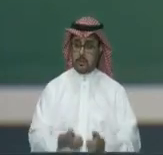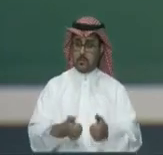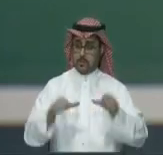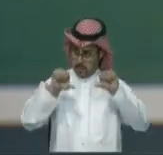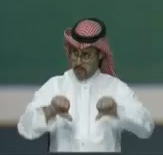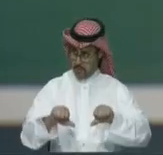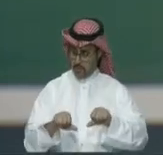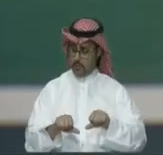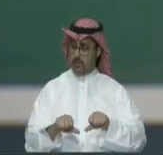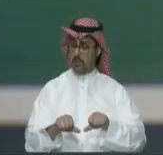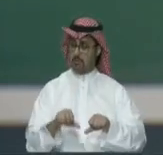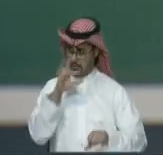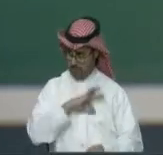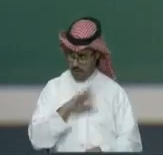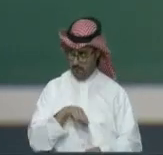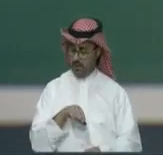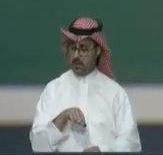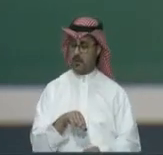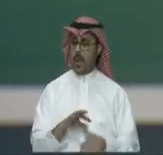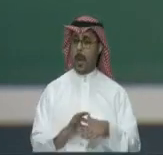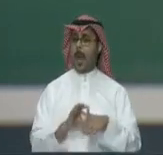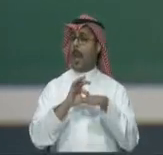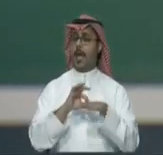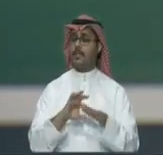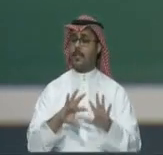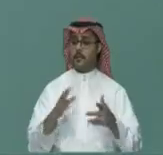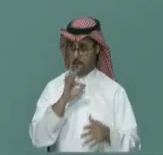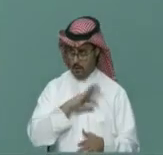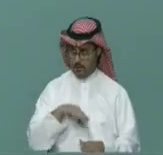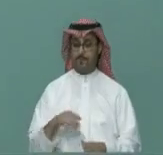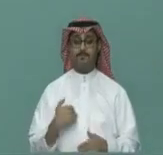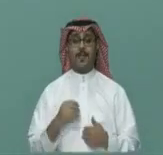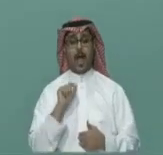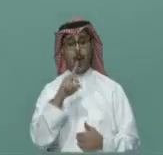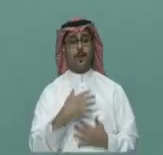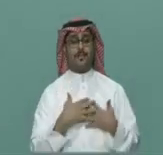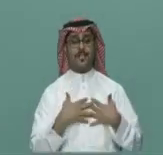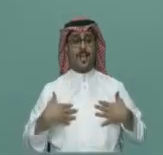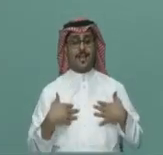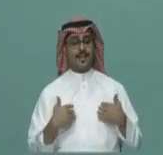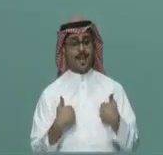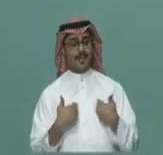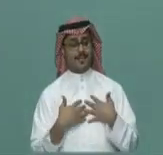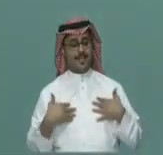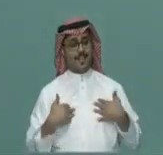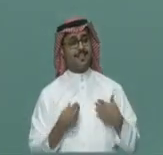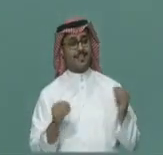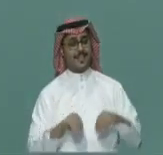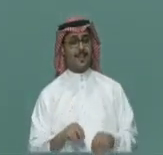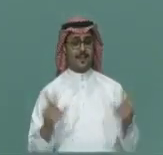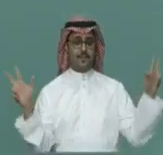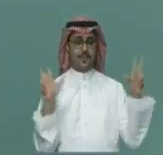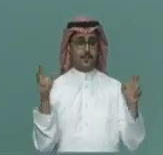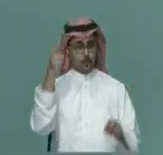كيف ترى رجع الصدى بالنسبة للمواطن؟ يعني كيف يرى مثل هذه البرامج؟ أولاً أنا سعيد باستضافتي لديكم في القناة